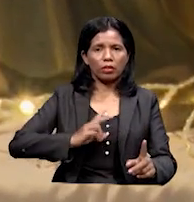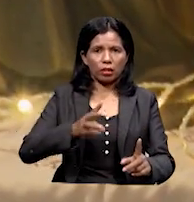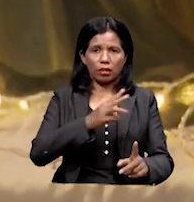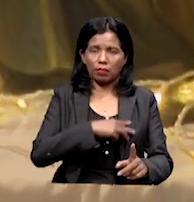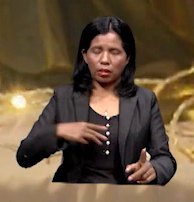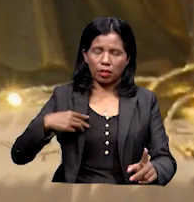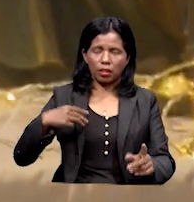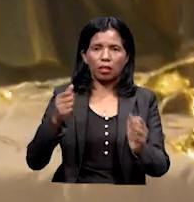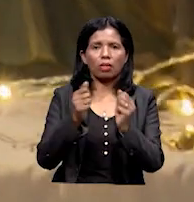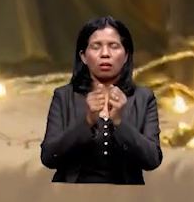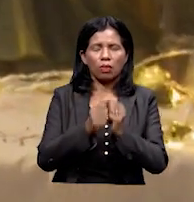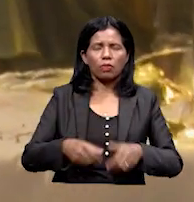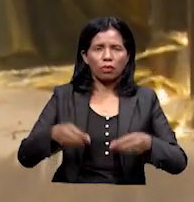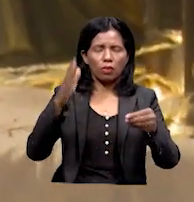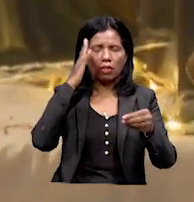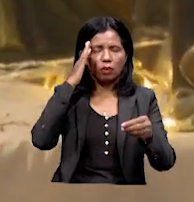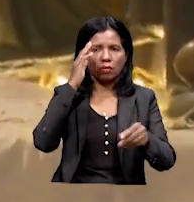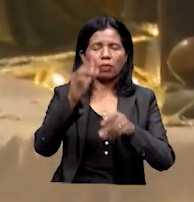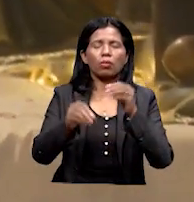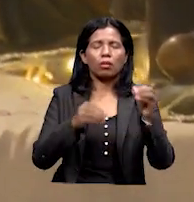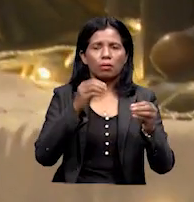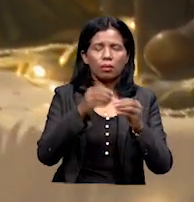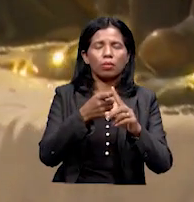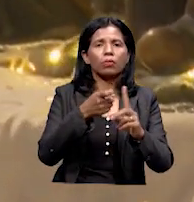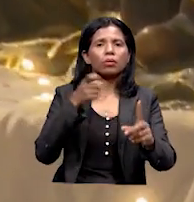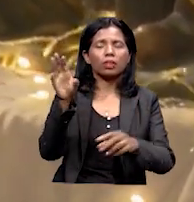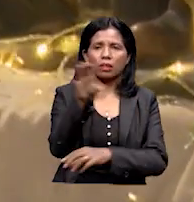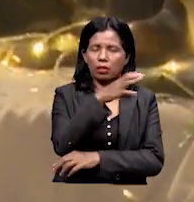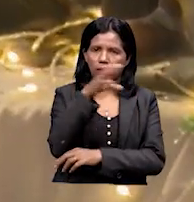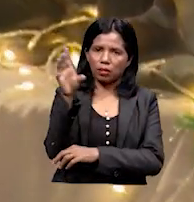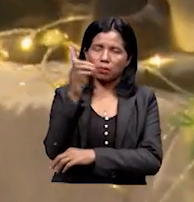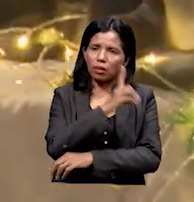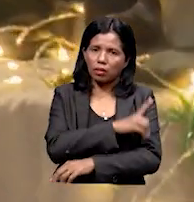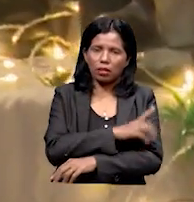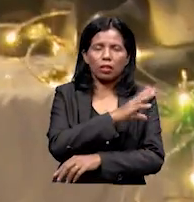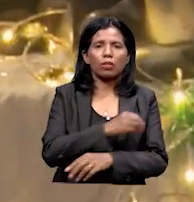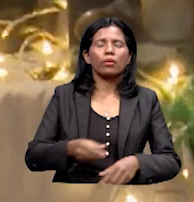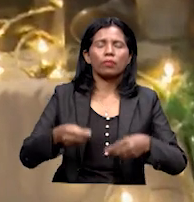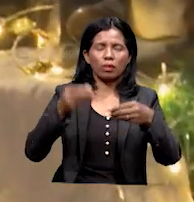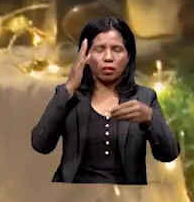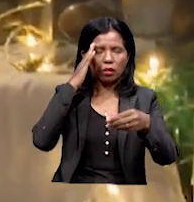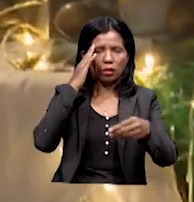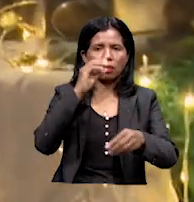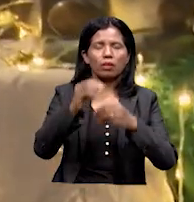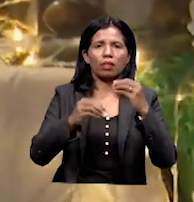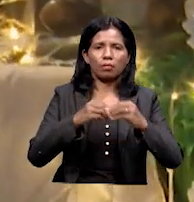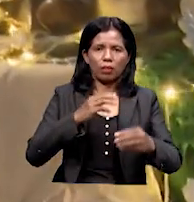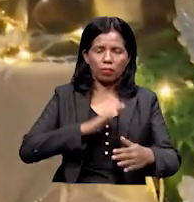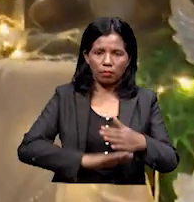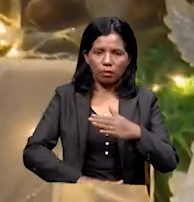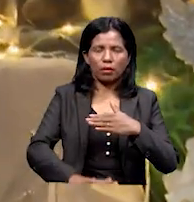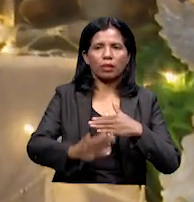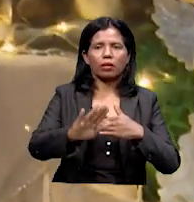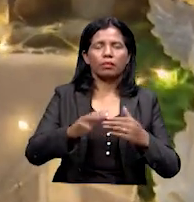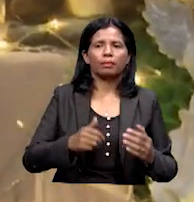atu fuhanoem basarane sira konaba sentido lolos husi Natal, no mos fuhanoem basarane sira konaba moris. Idanaya